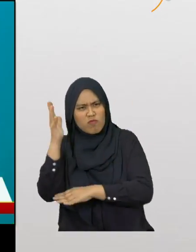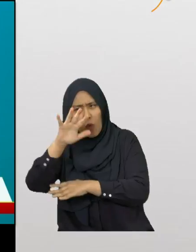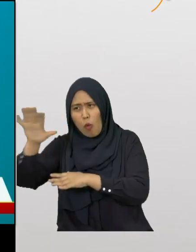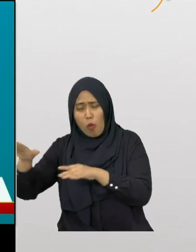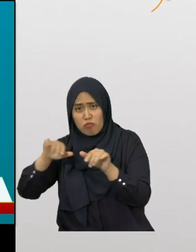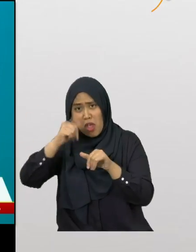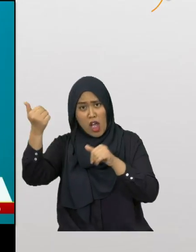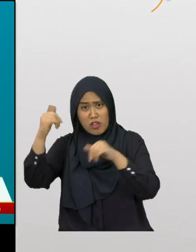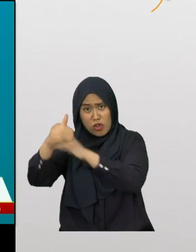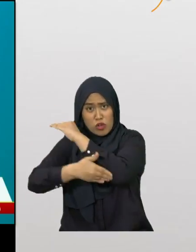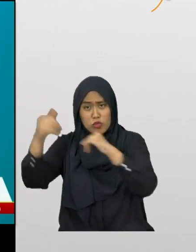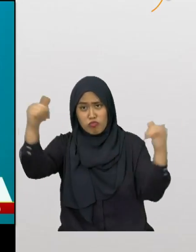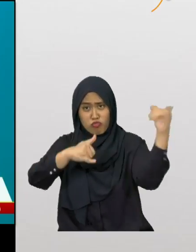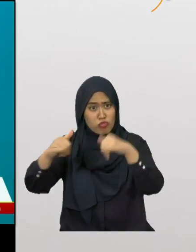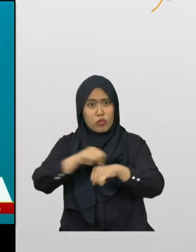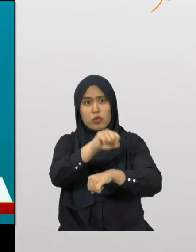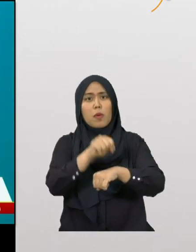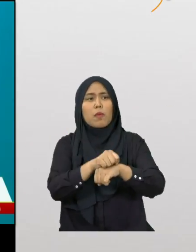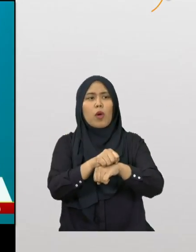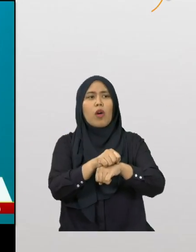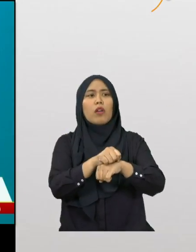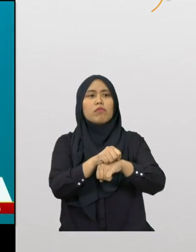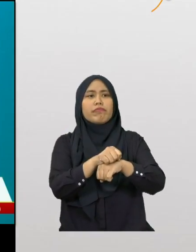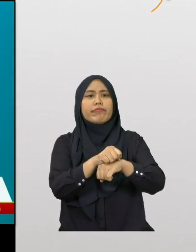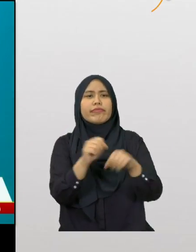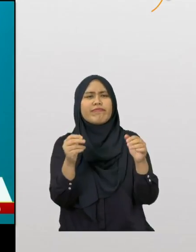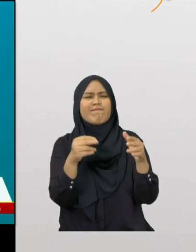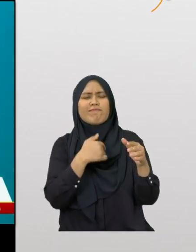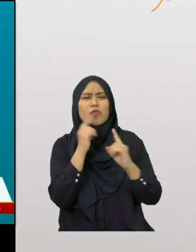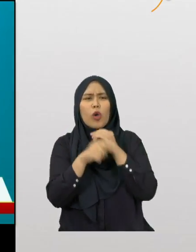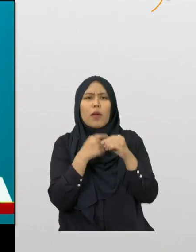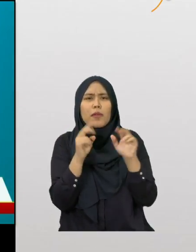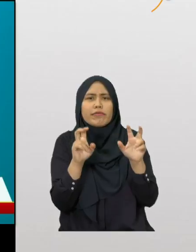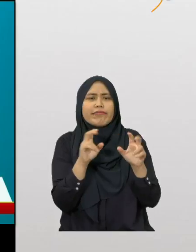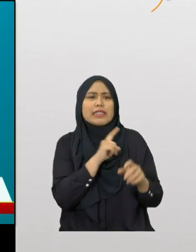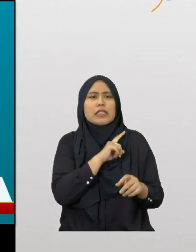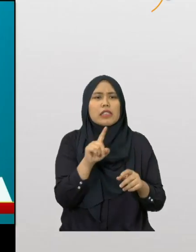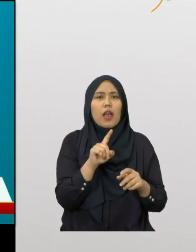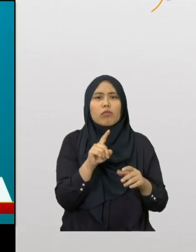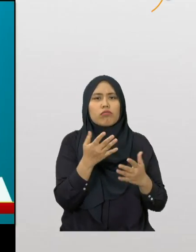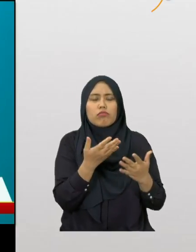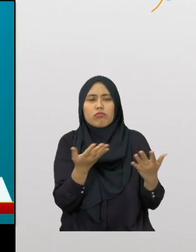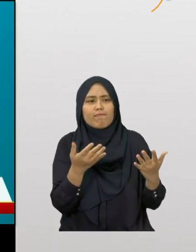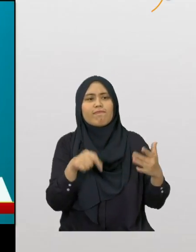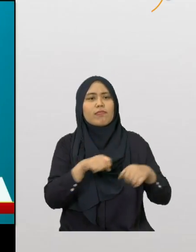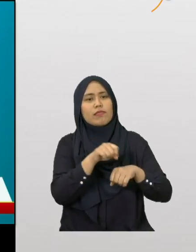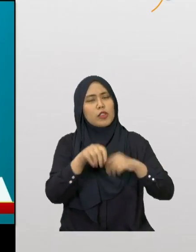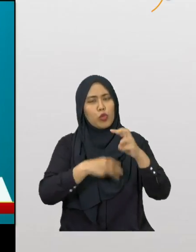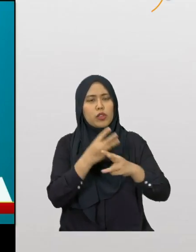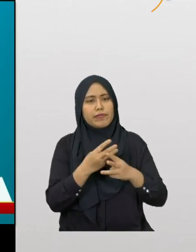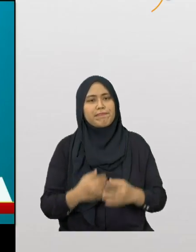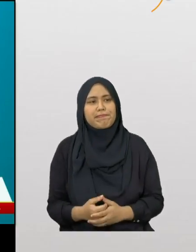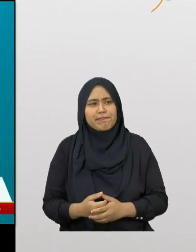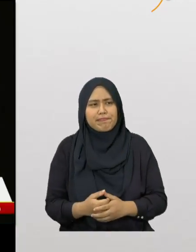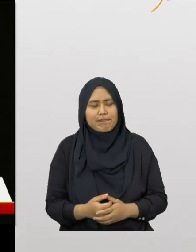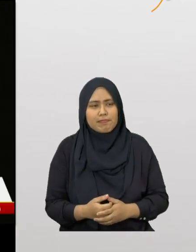MUIS. Mereka bincangkan tentang Islam dan kedudukannya di dunia. Mei lalu,